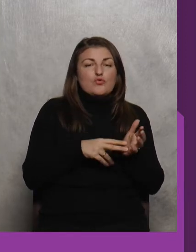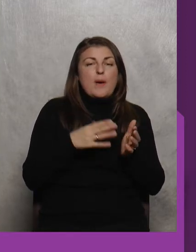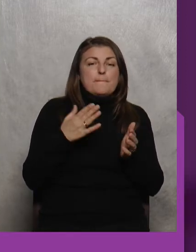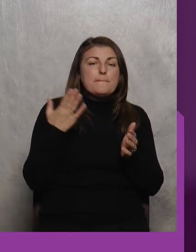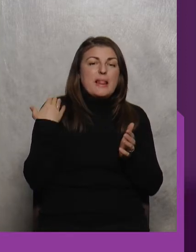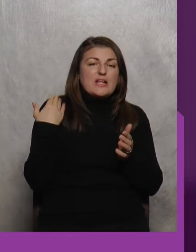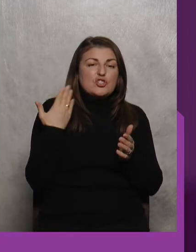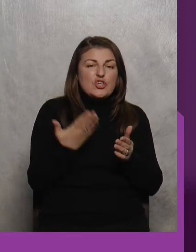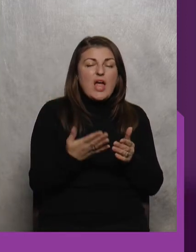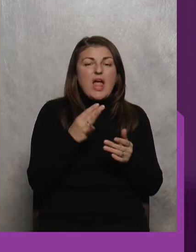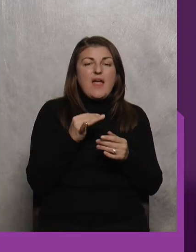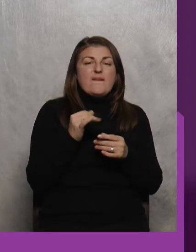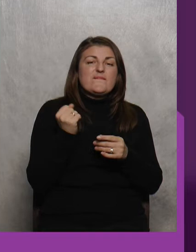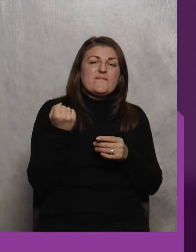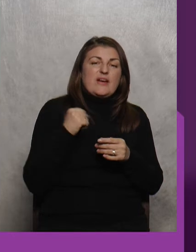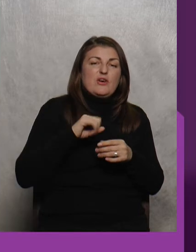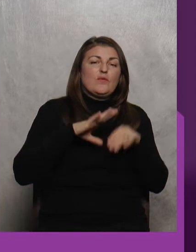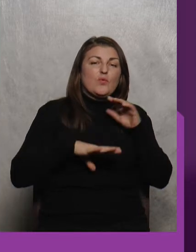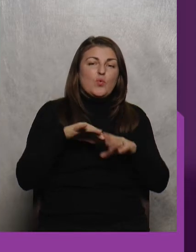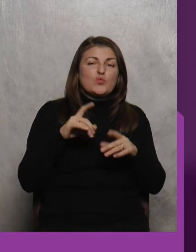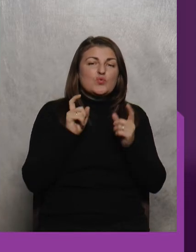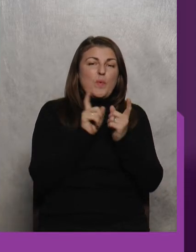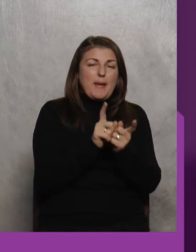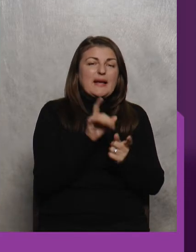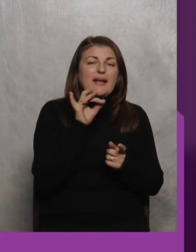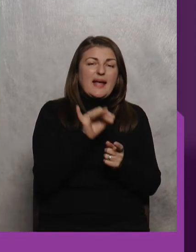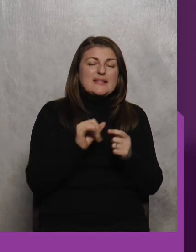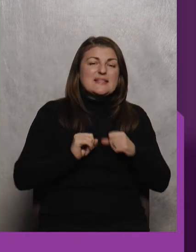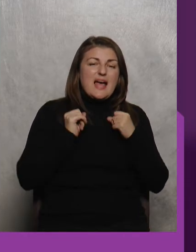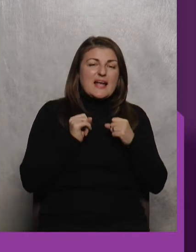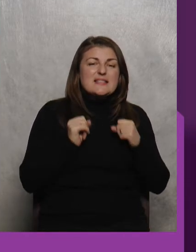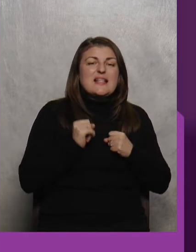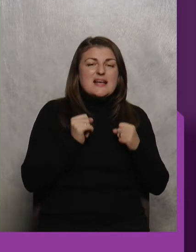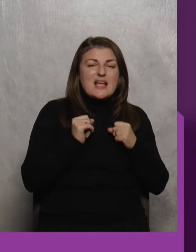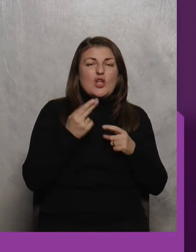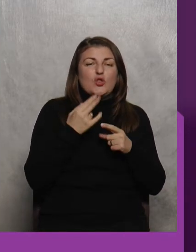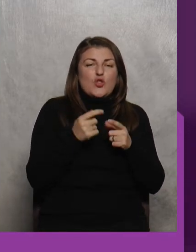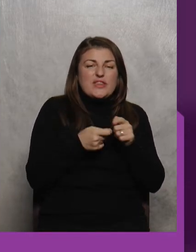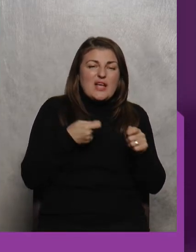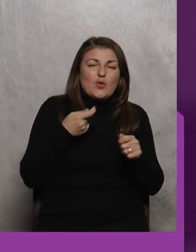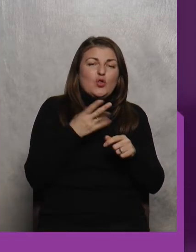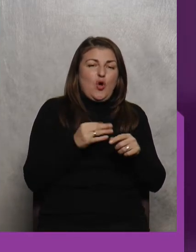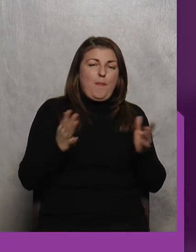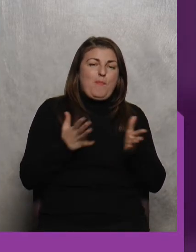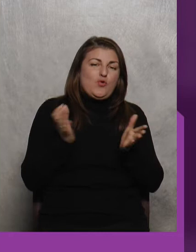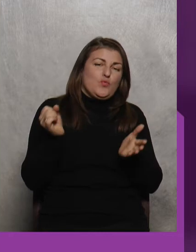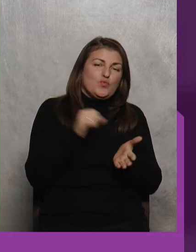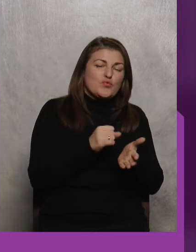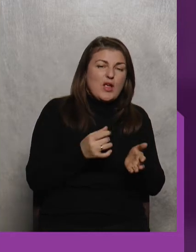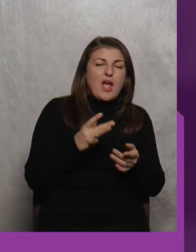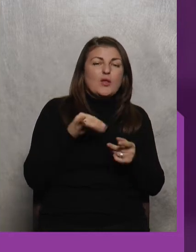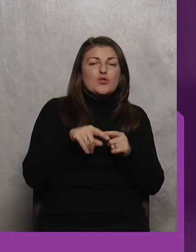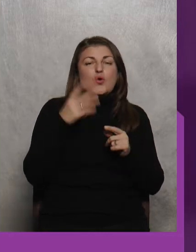плече, вивернув руку суперника і старається дотягнути його до подушки. Тож,